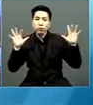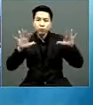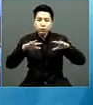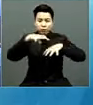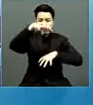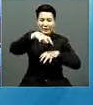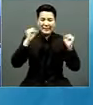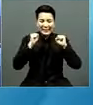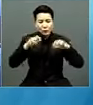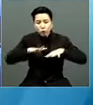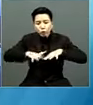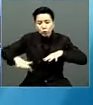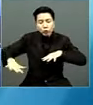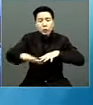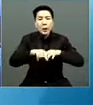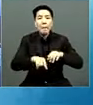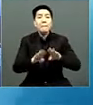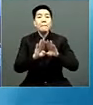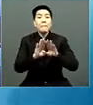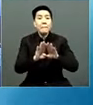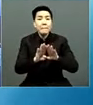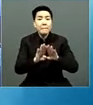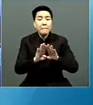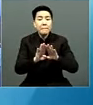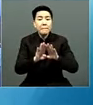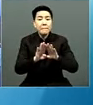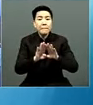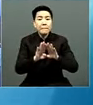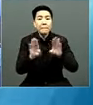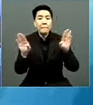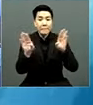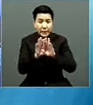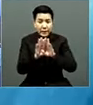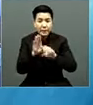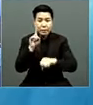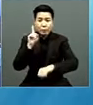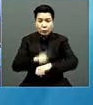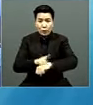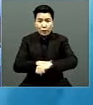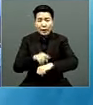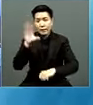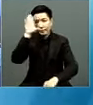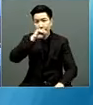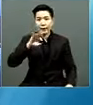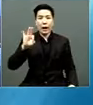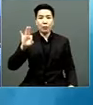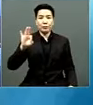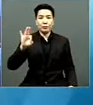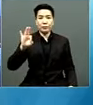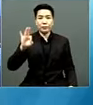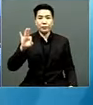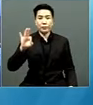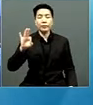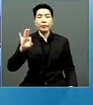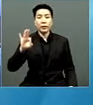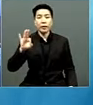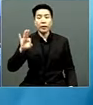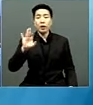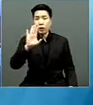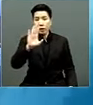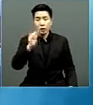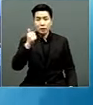อลล์ให้ปิดบริการช่วงเวลาคือ21นาฬิกาคือ3ทุ่มนะครับอ๋อต